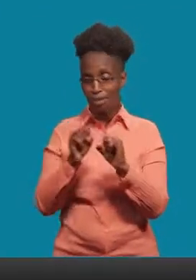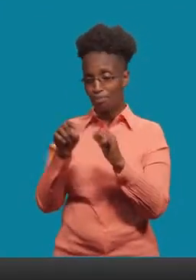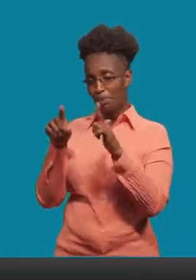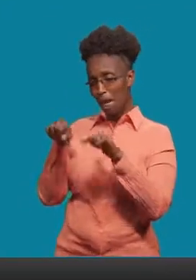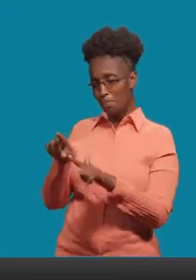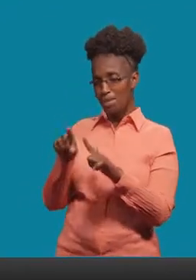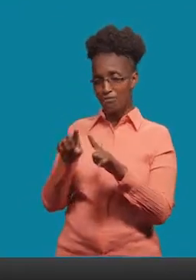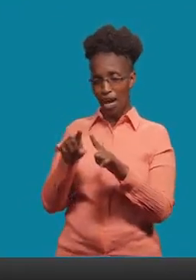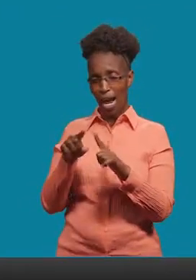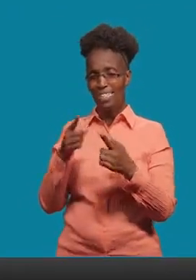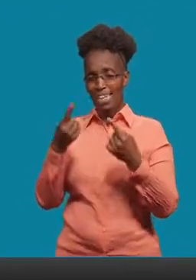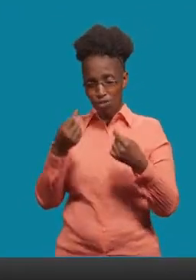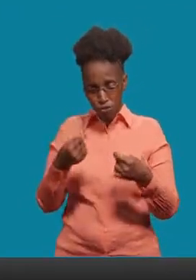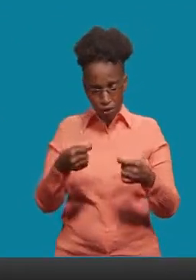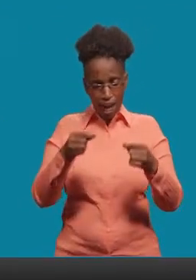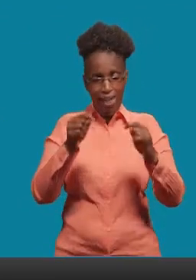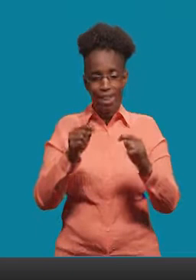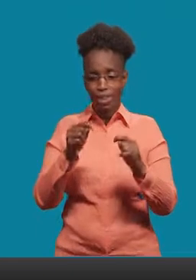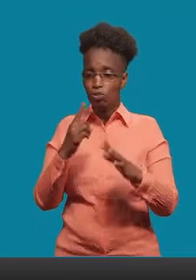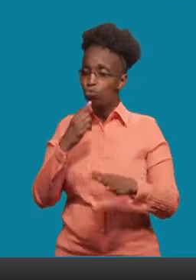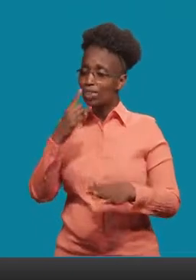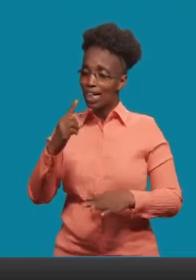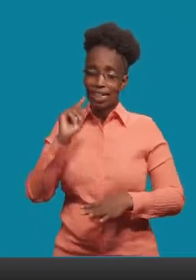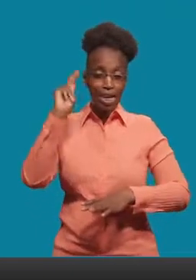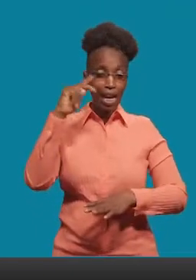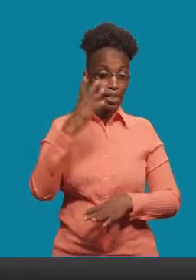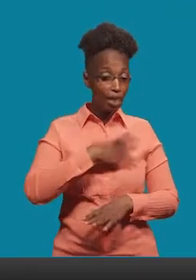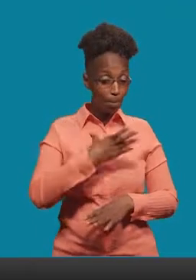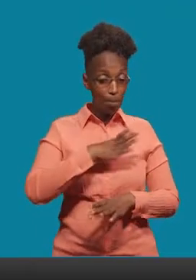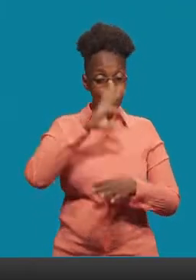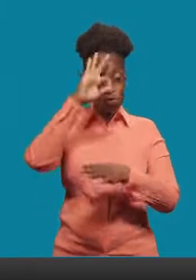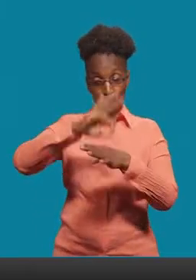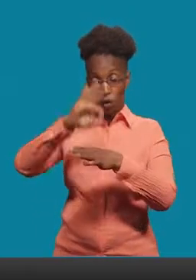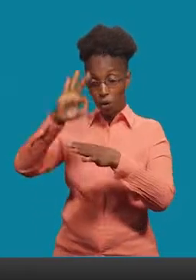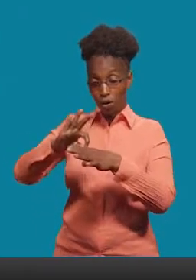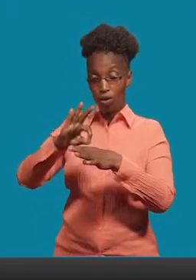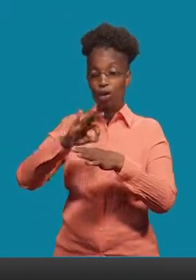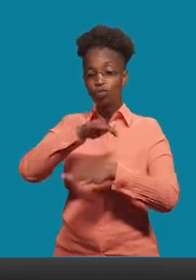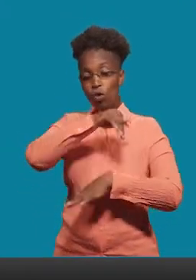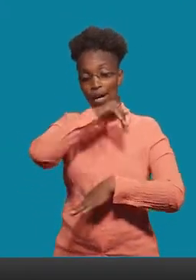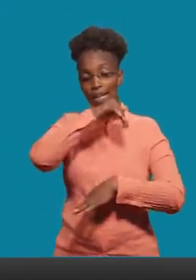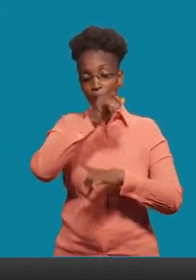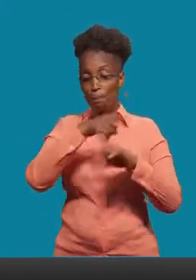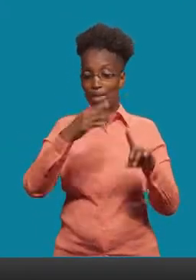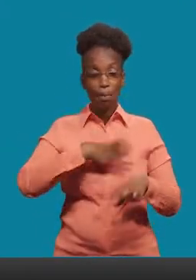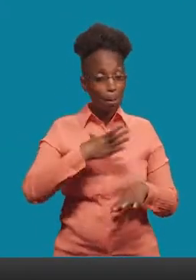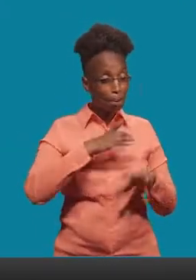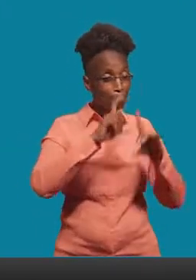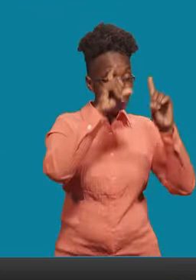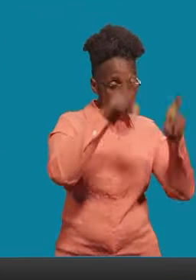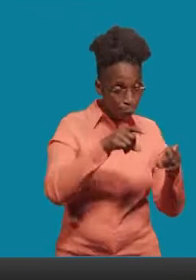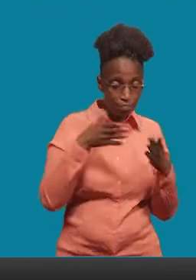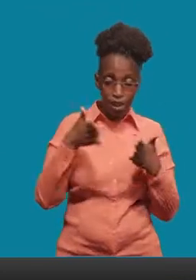Kenya, amejaribu kulazimisha Wakenya wachague mzee kitendawili, wamekataa. Mumekataa ama